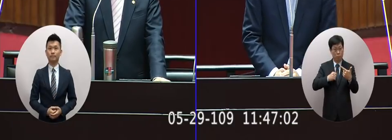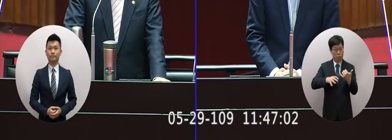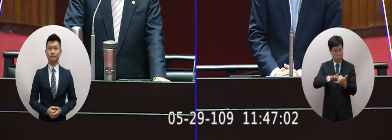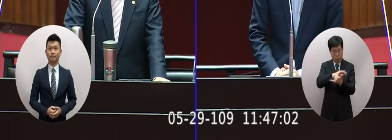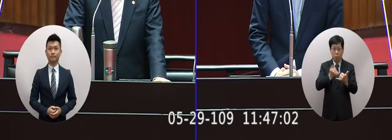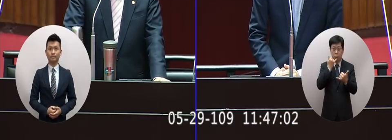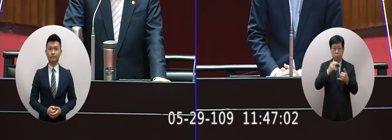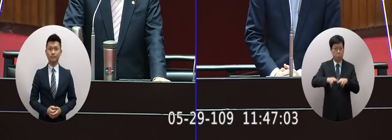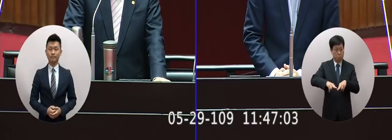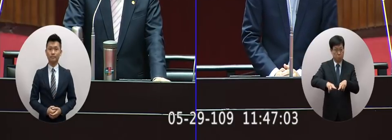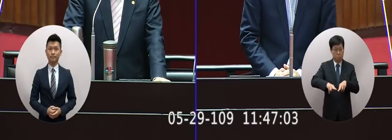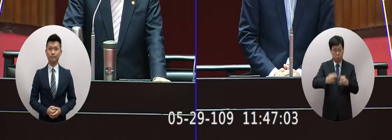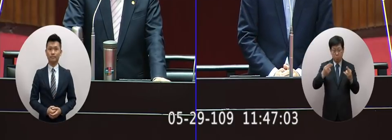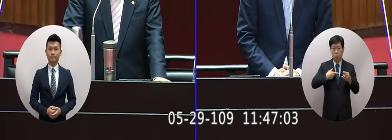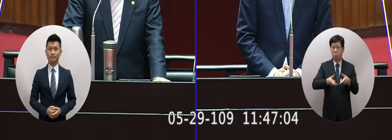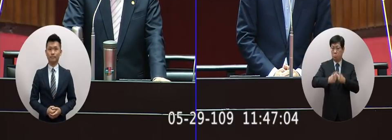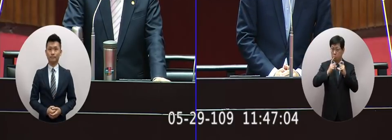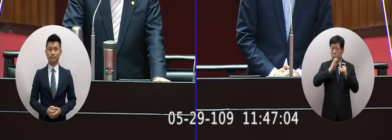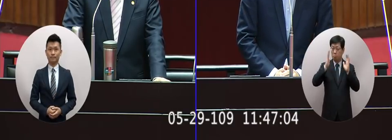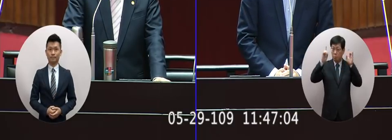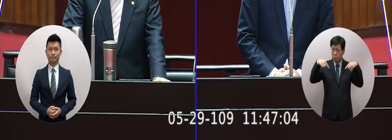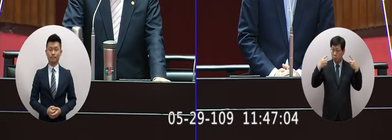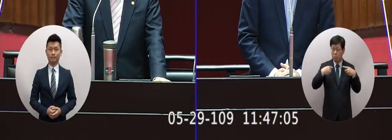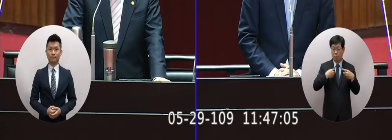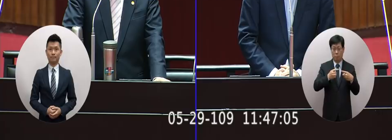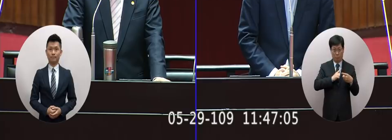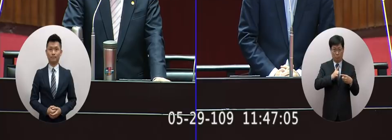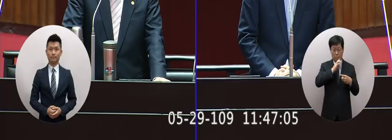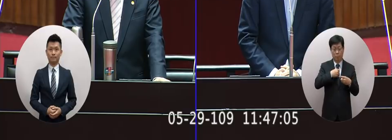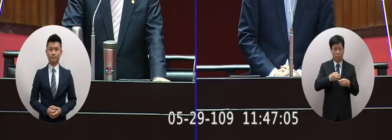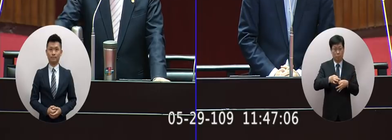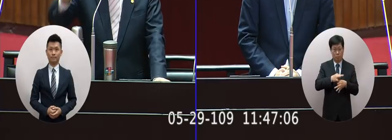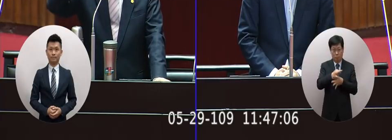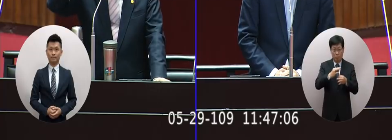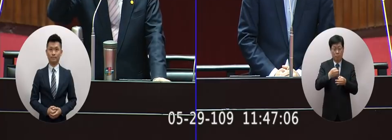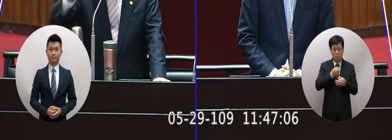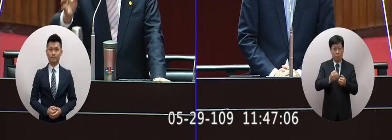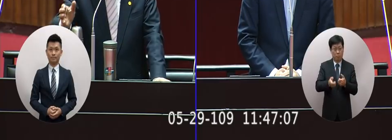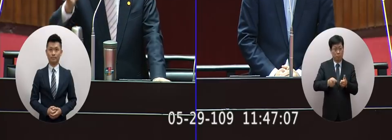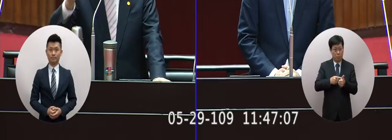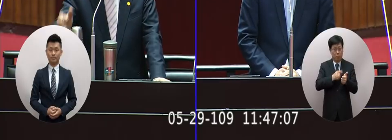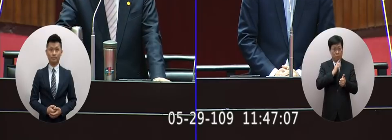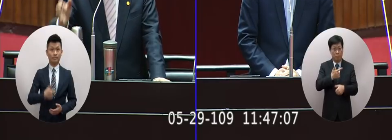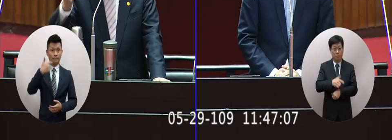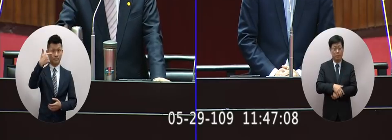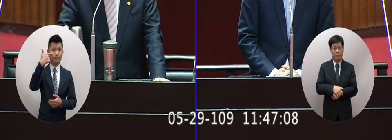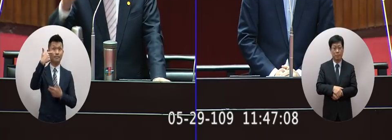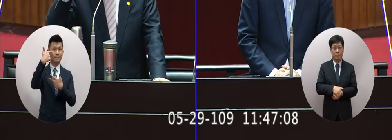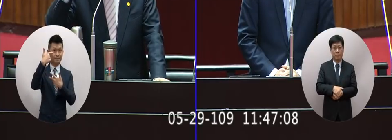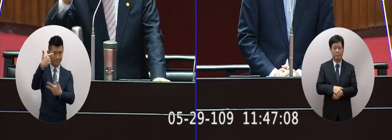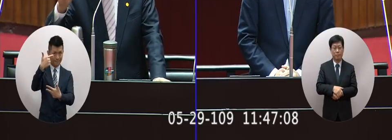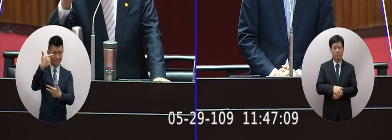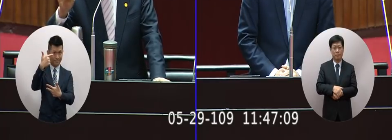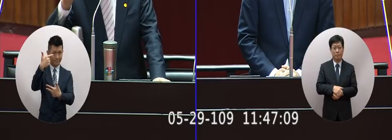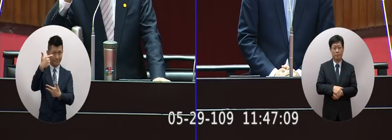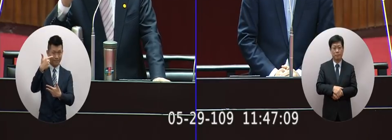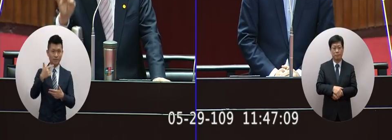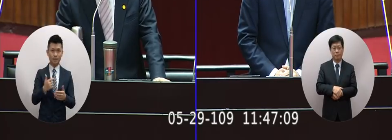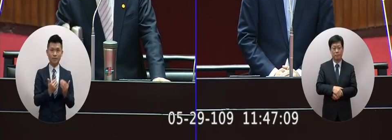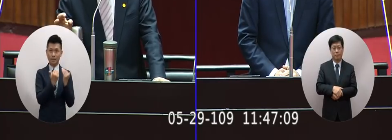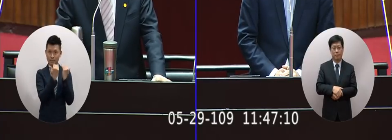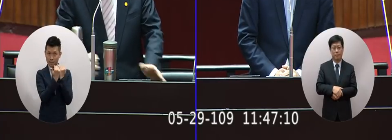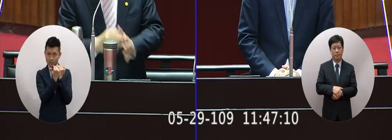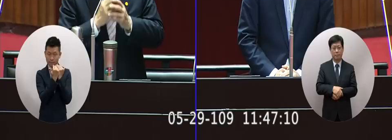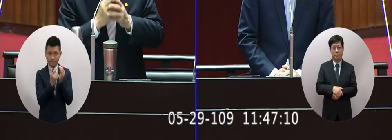可以开放恢复正常生活，也要开始我们的振兴措施嘛，是不是？ 6月7号是4个潜伏